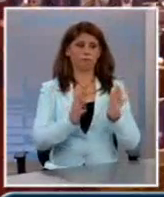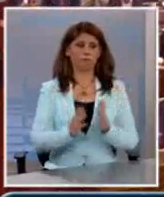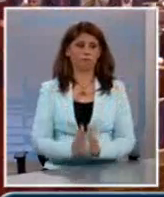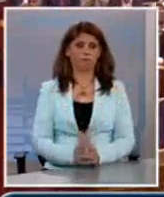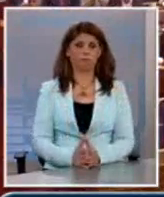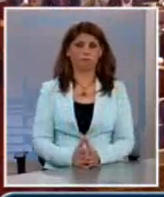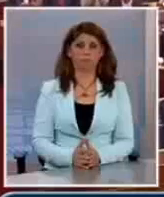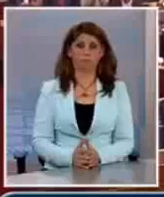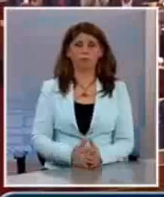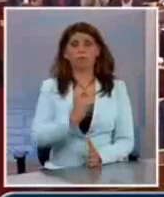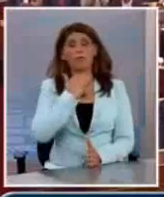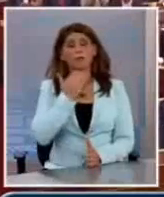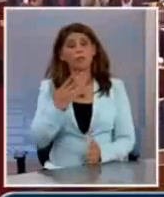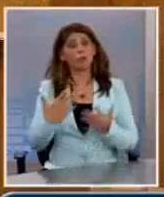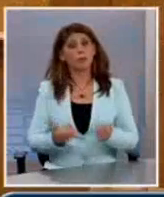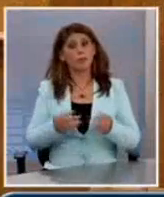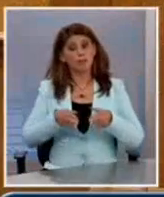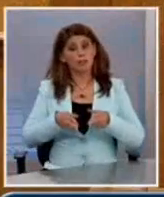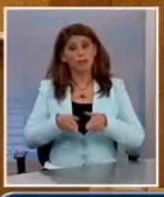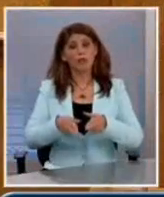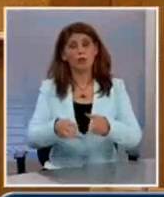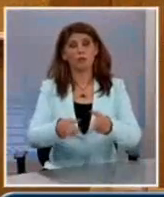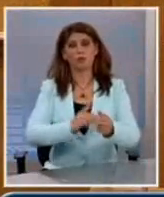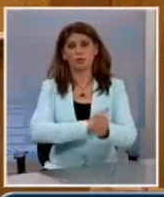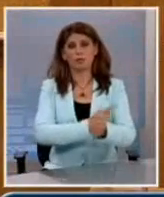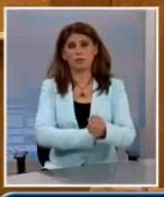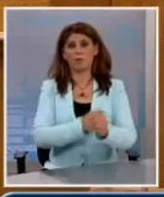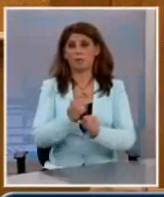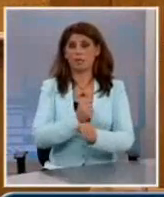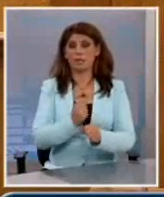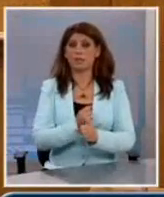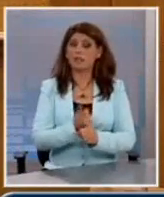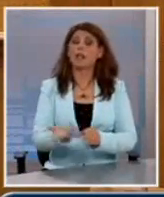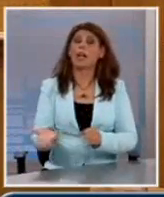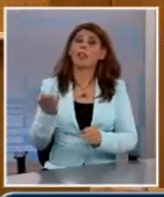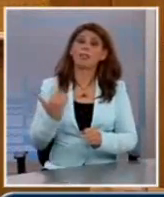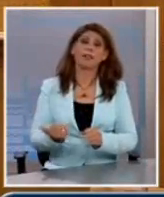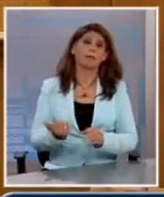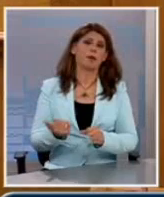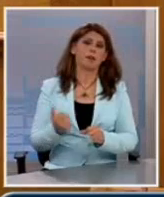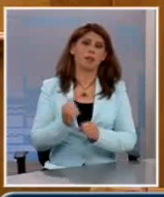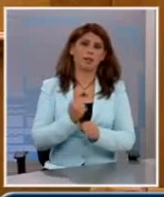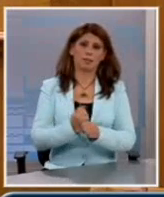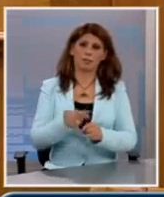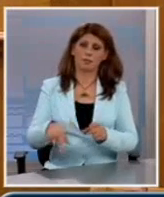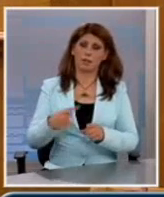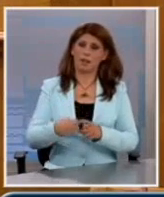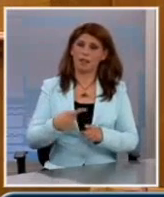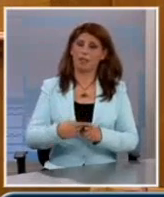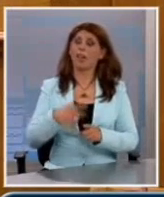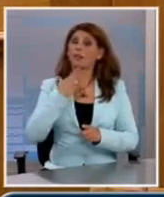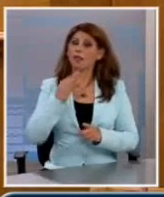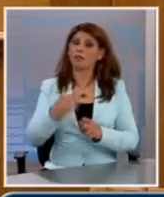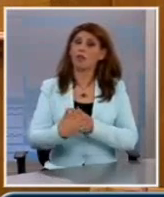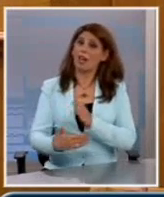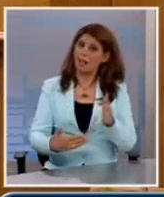Αλλά δεν μπορεί να υπάρξει δρόμος για τις δυνάμεις της εργασίας αν δεν υπάρχει εργασία στον τόπο. Γι' αυτό και η